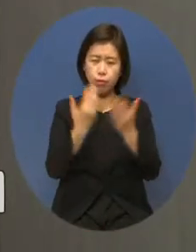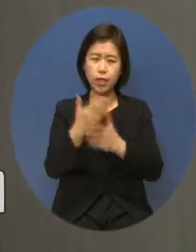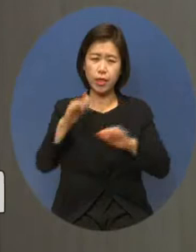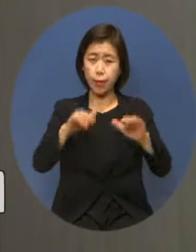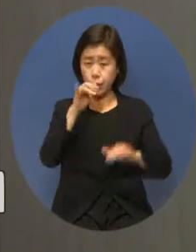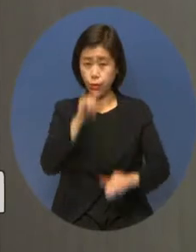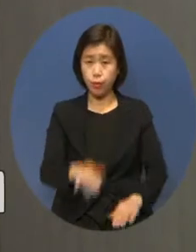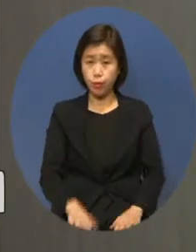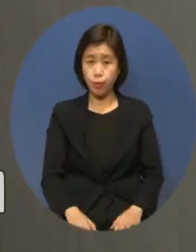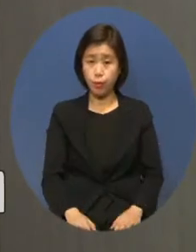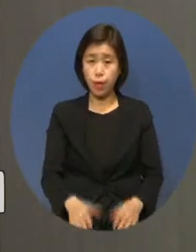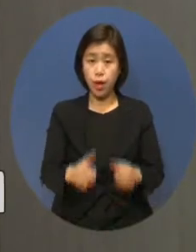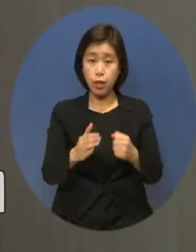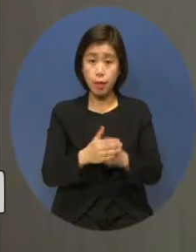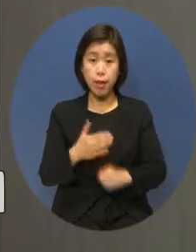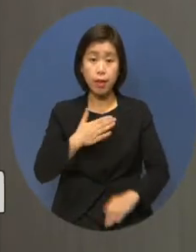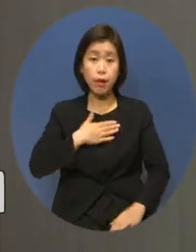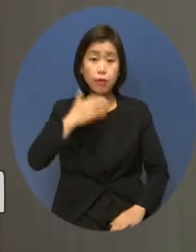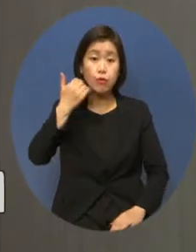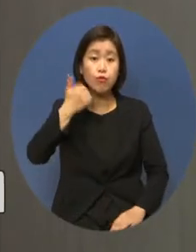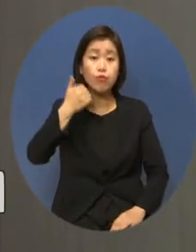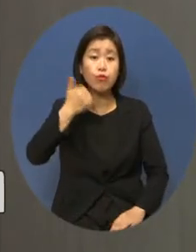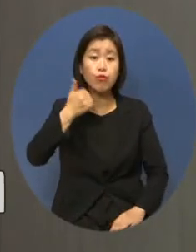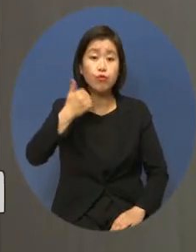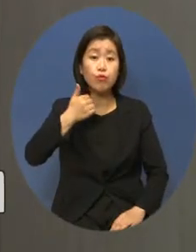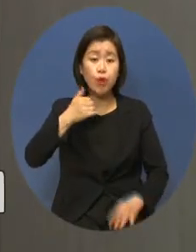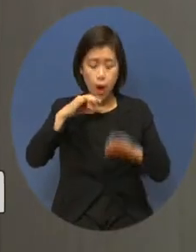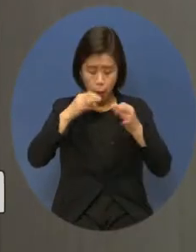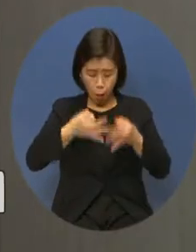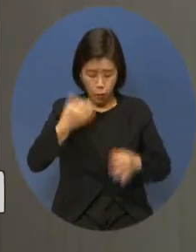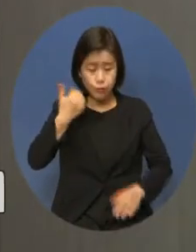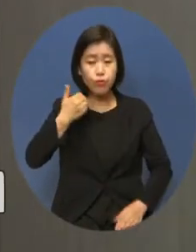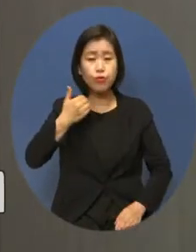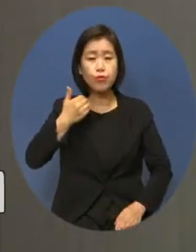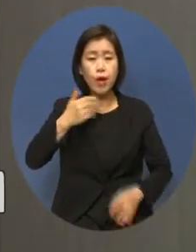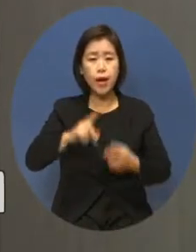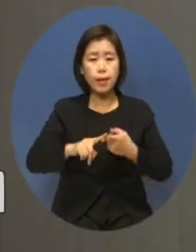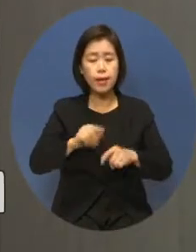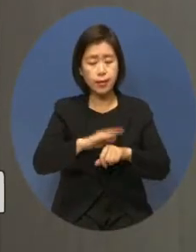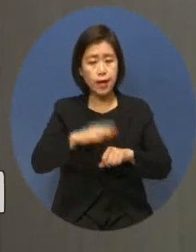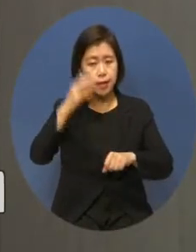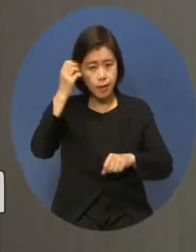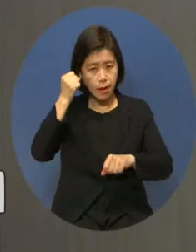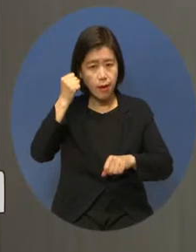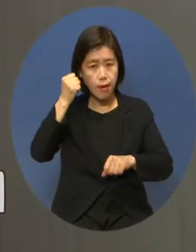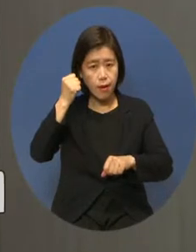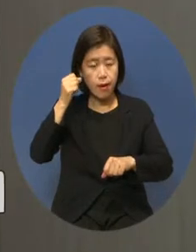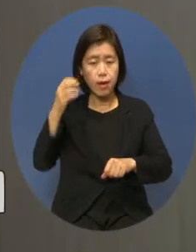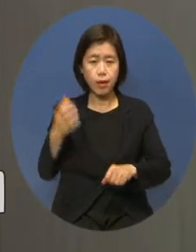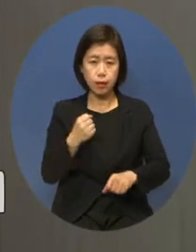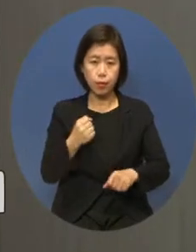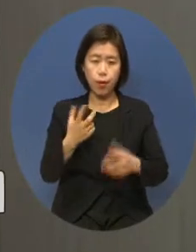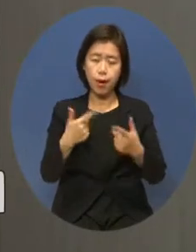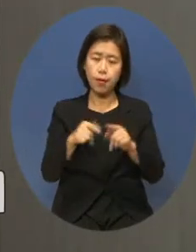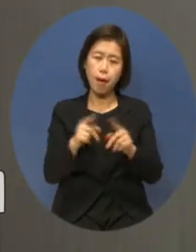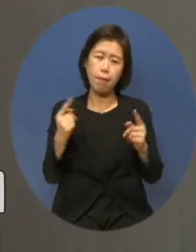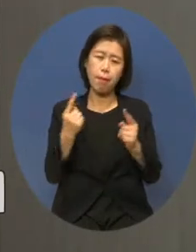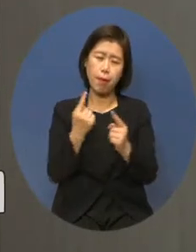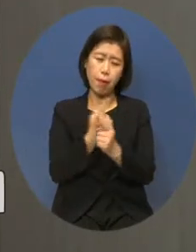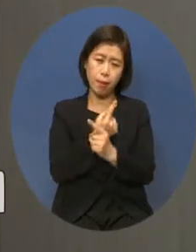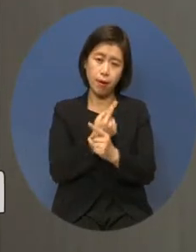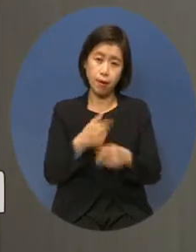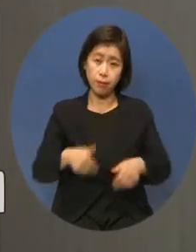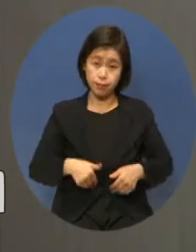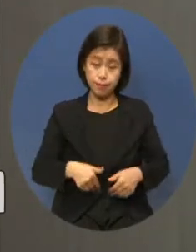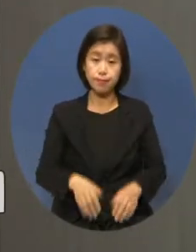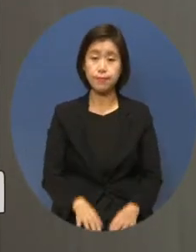게 중요한 거죠. 내가 누구인지를 규정하는 데 있어서. 그렇게 생각해 주신다면 좀 더 어떤 그런 장애인식이라고 하는